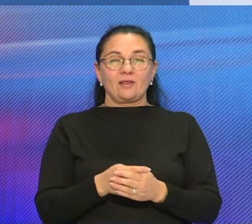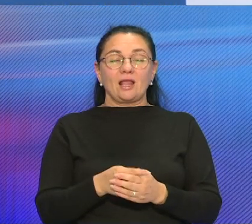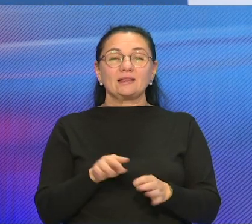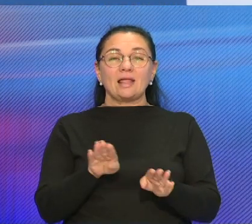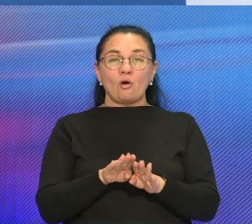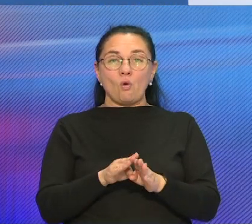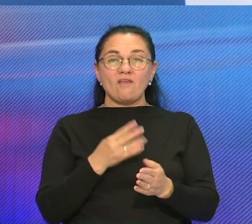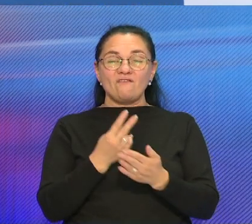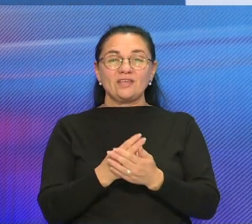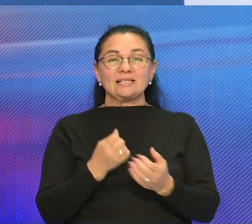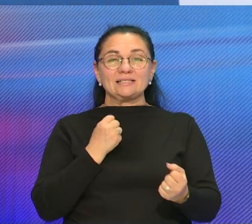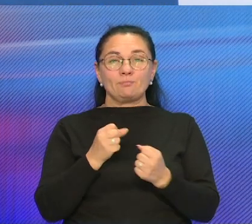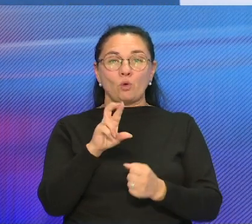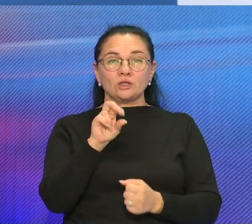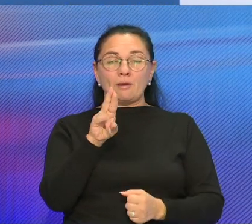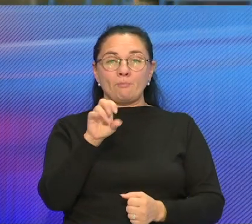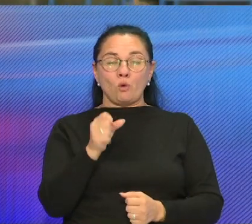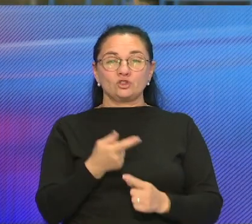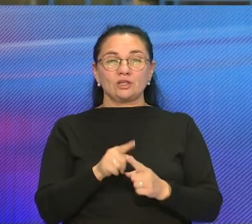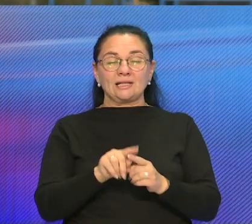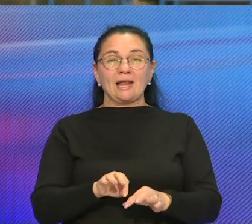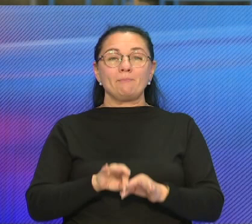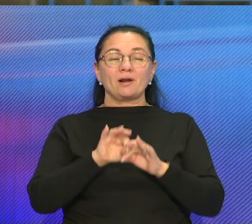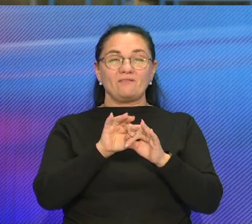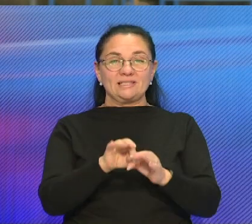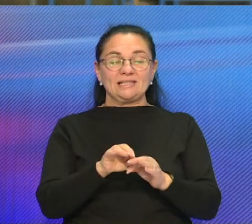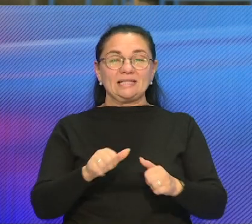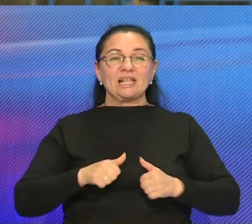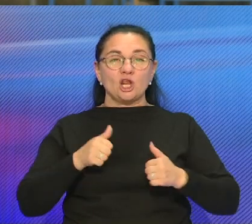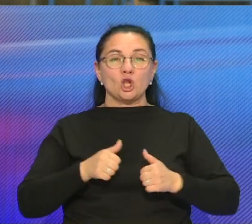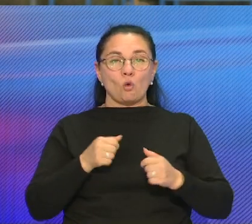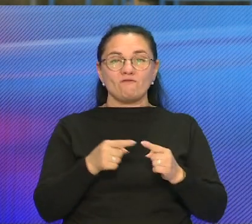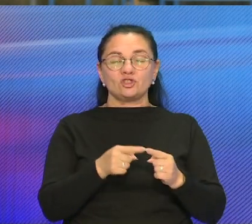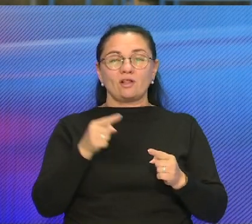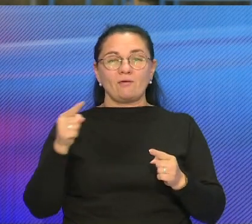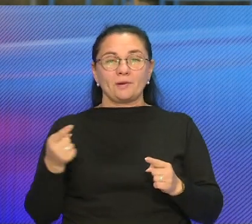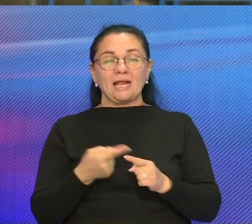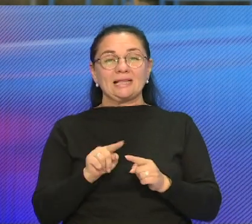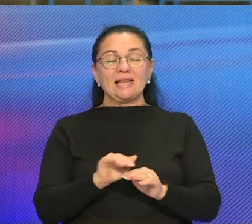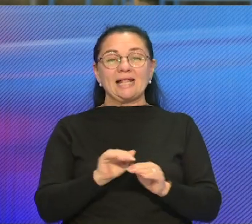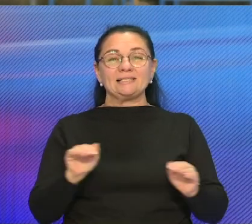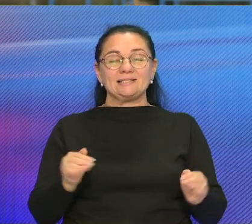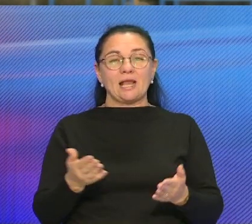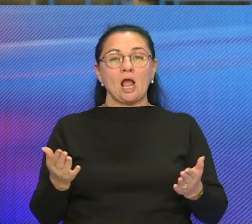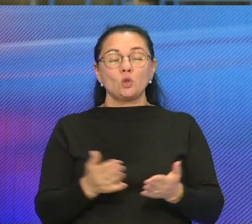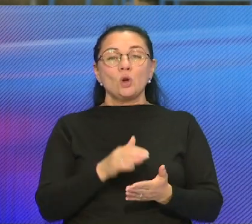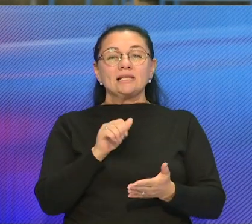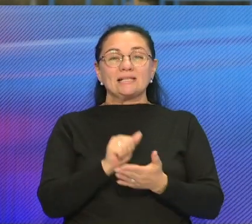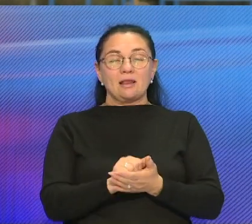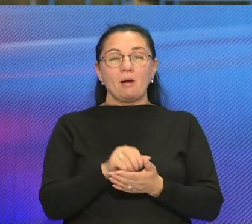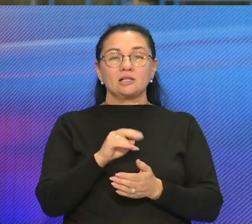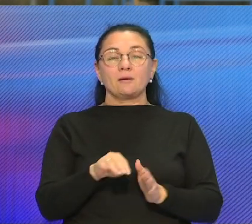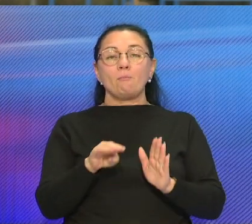Боча, он наиболее оптимален для проведения тренировочного процесса для деток, занимающихся по программе